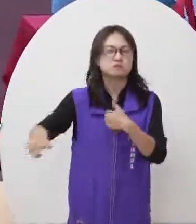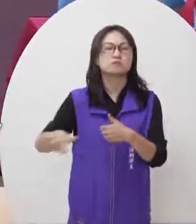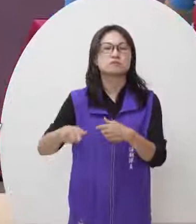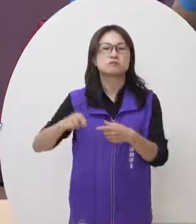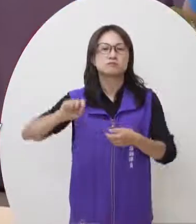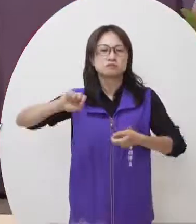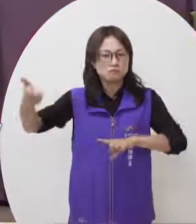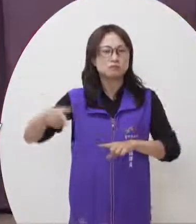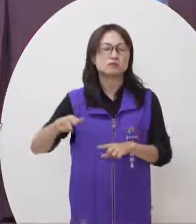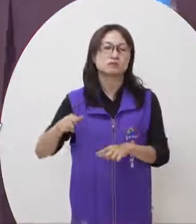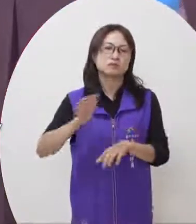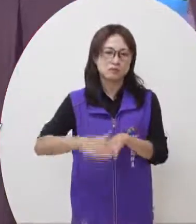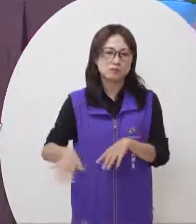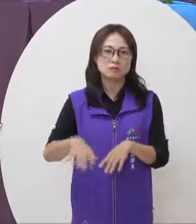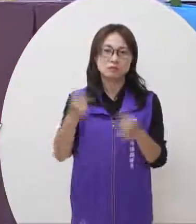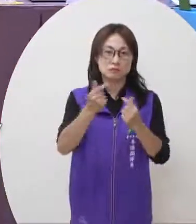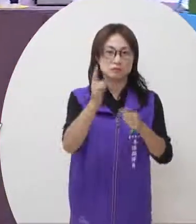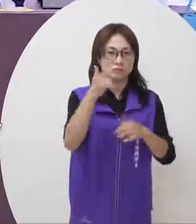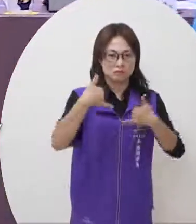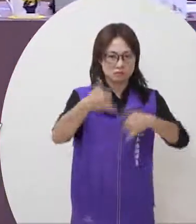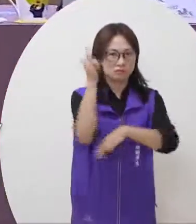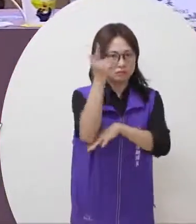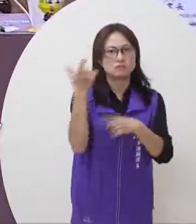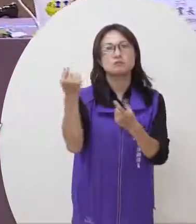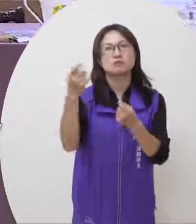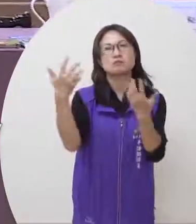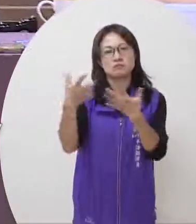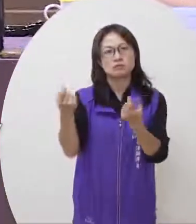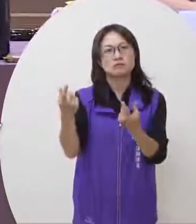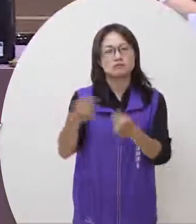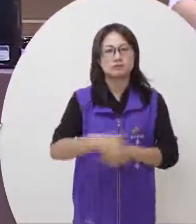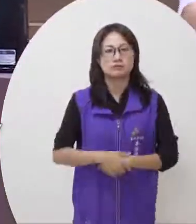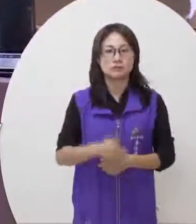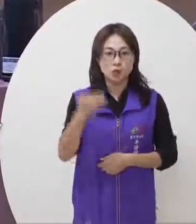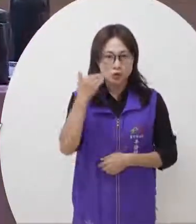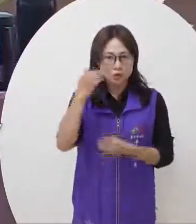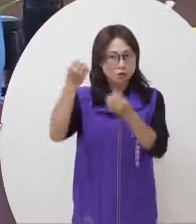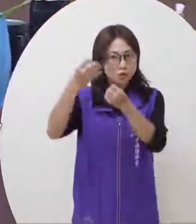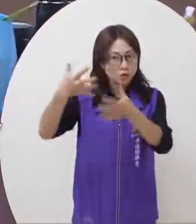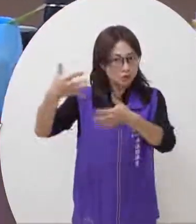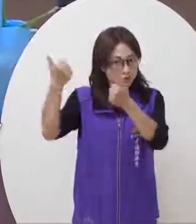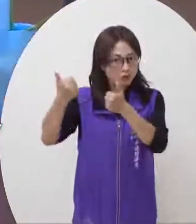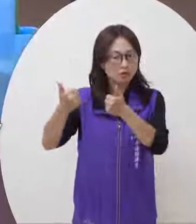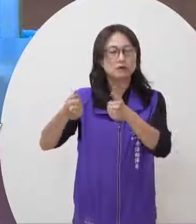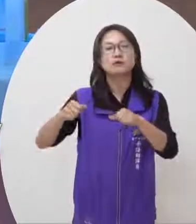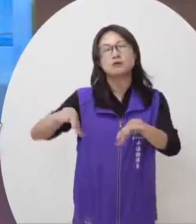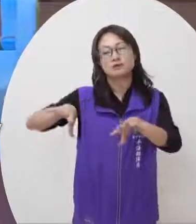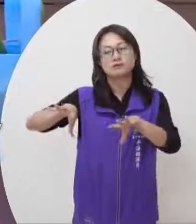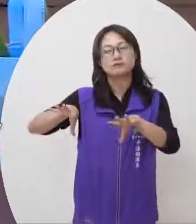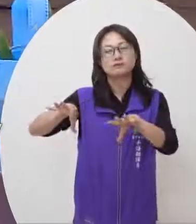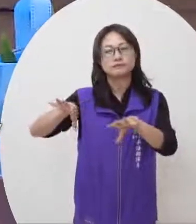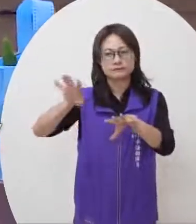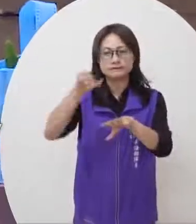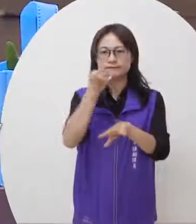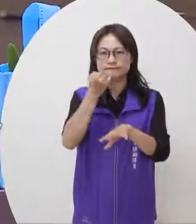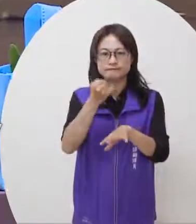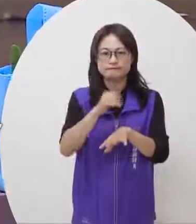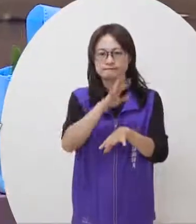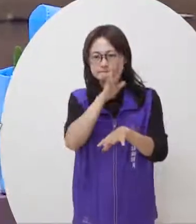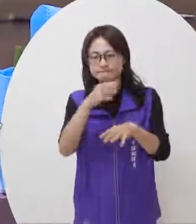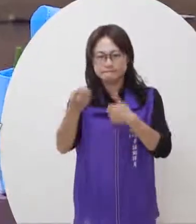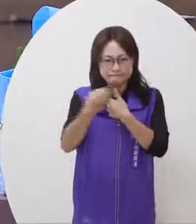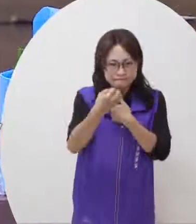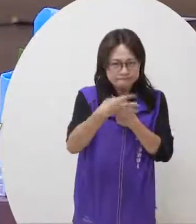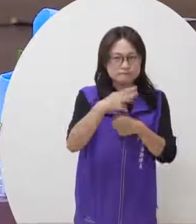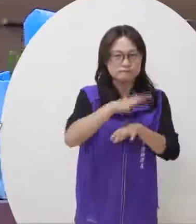谁比较大？那所以如果说已经接洽 OK 的比较顺的，那就是优先私底下跟我们讲，那我们会优先